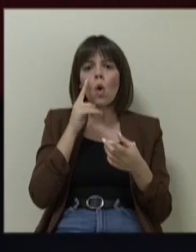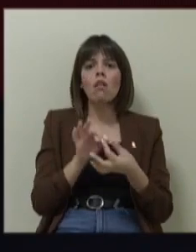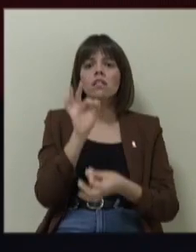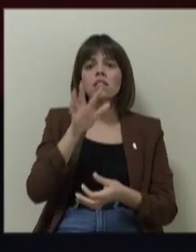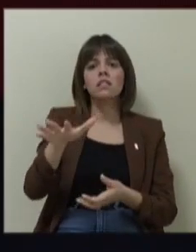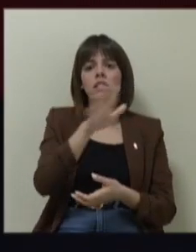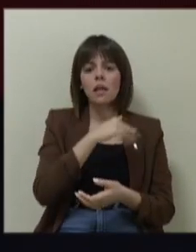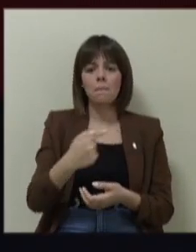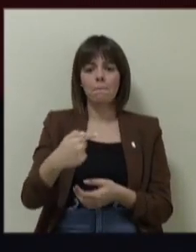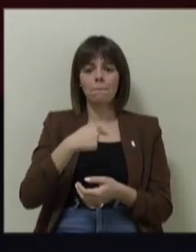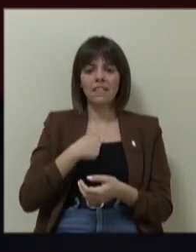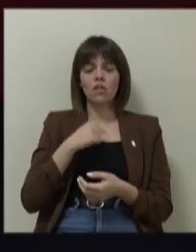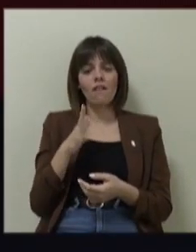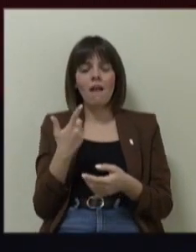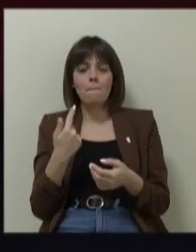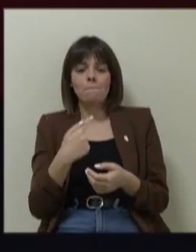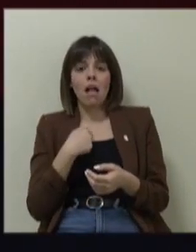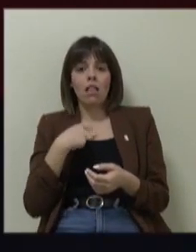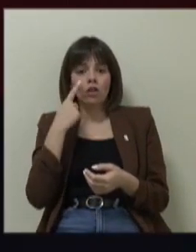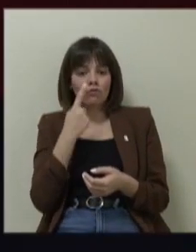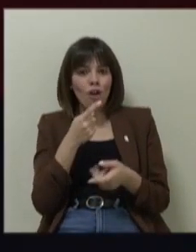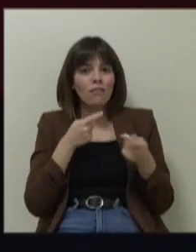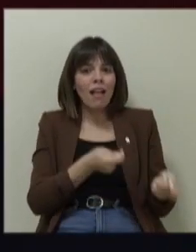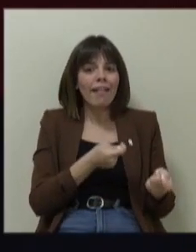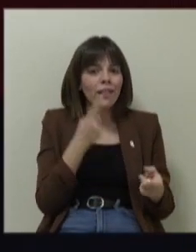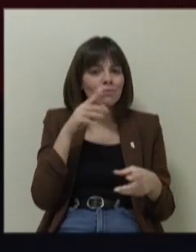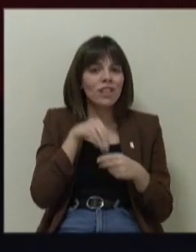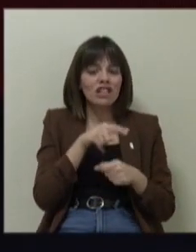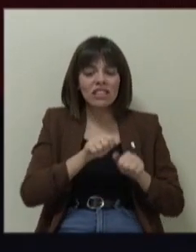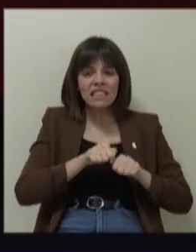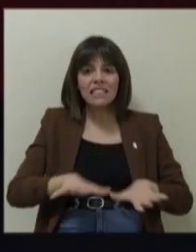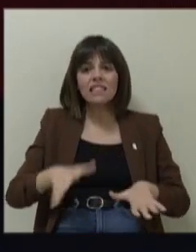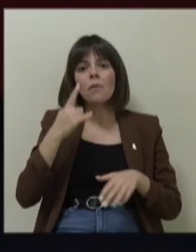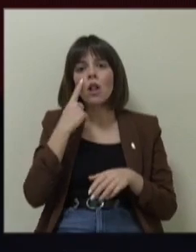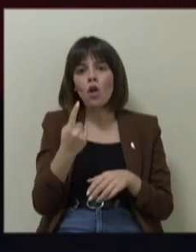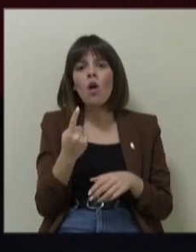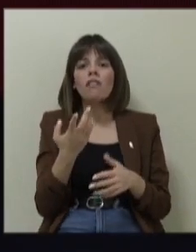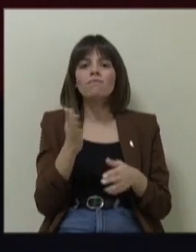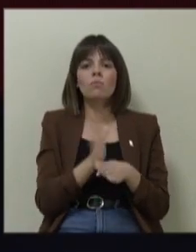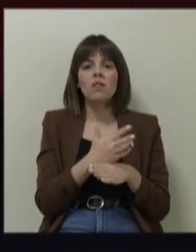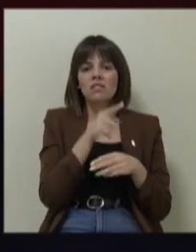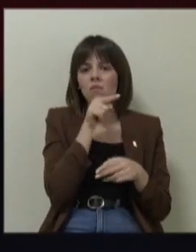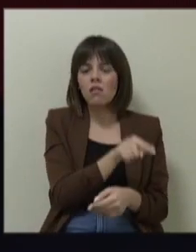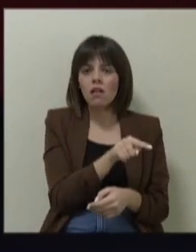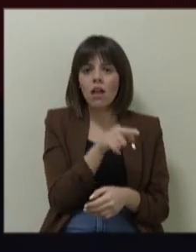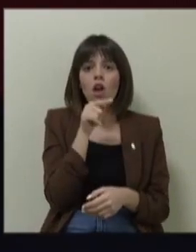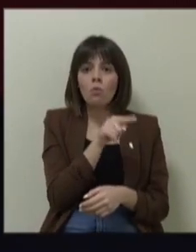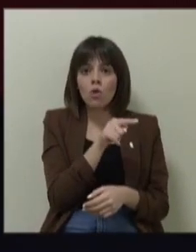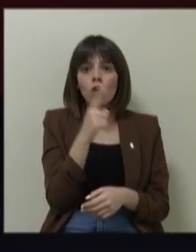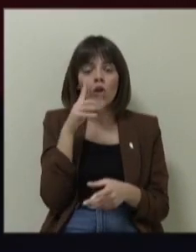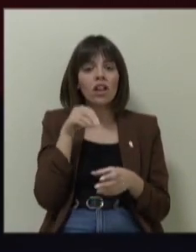insanlık bizciliğin ve bencilliğin kışkırtıldığı bir eğitim sisteminin mamülü. Bu